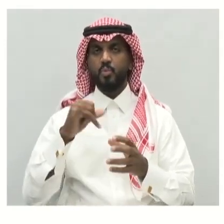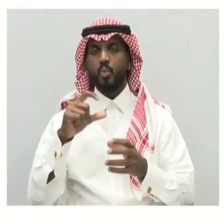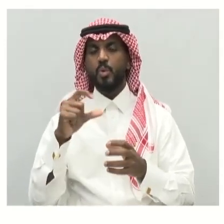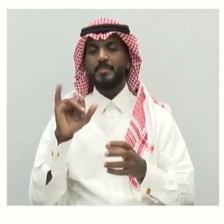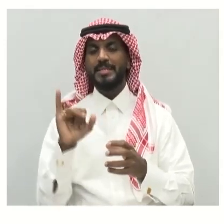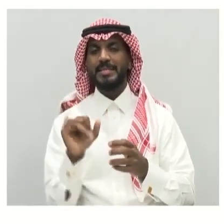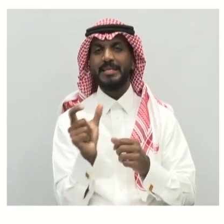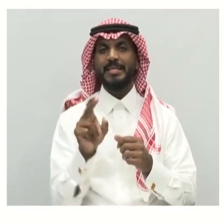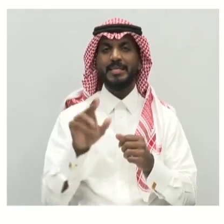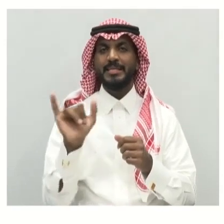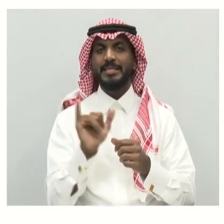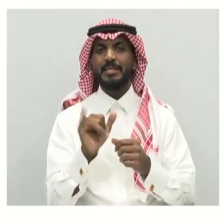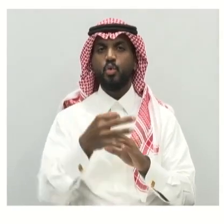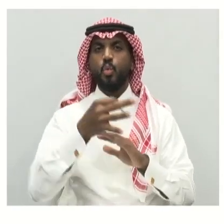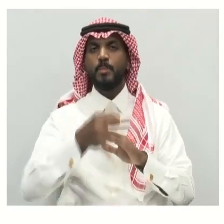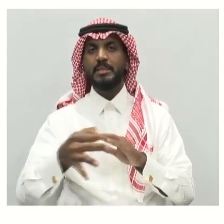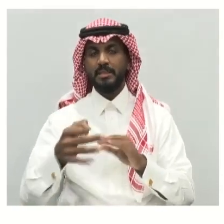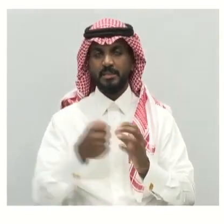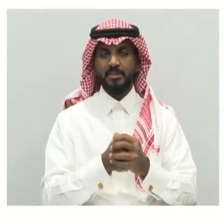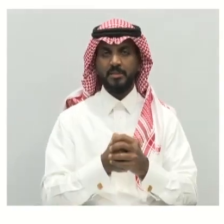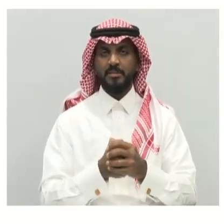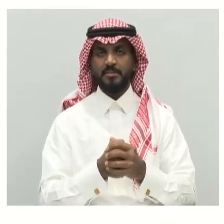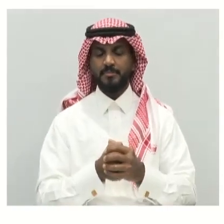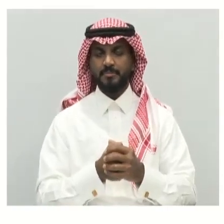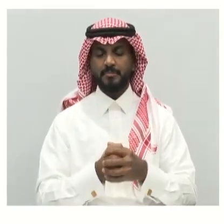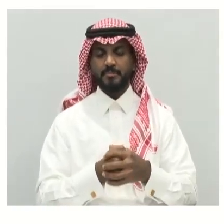ومدينتي احسنتم ومدينتي